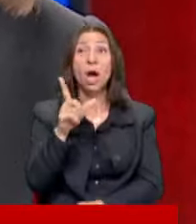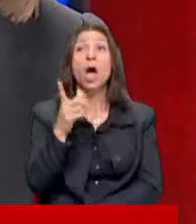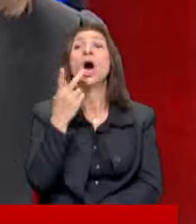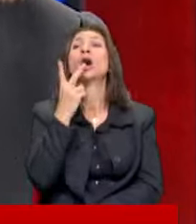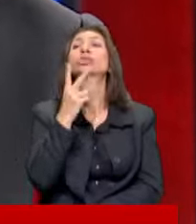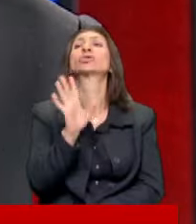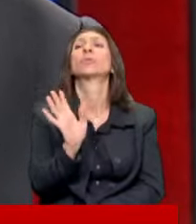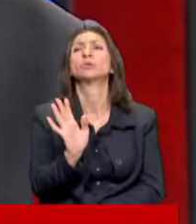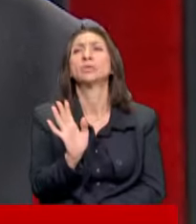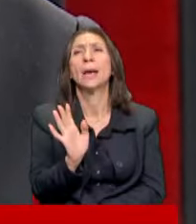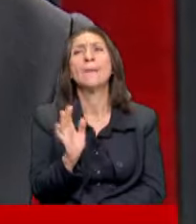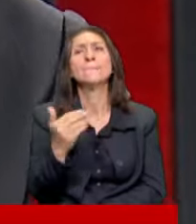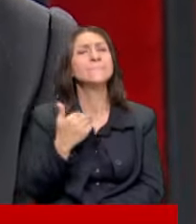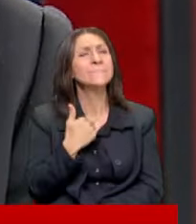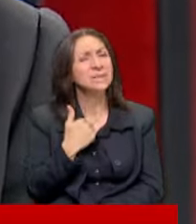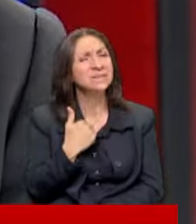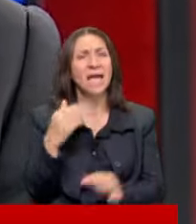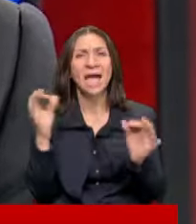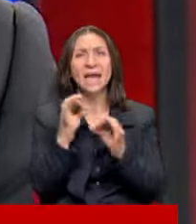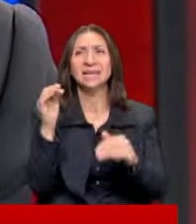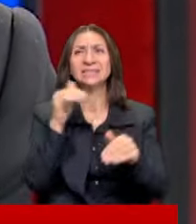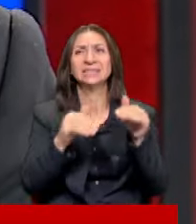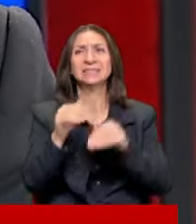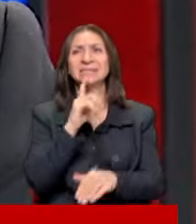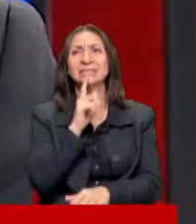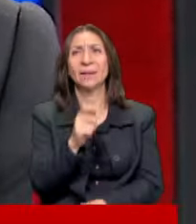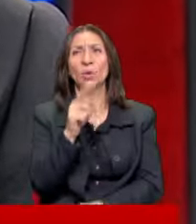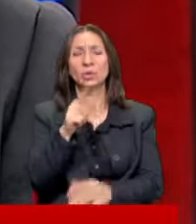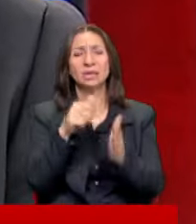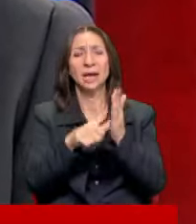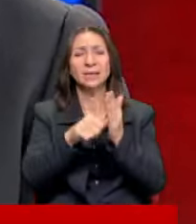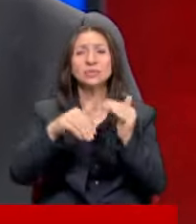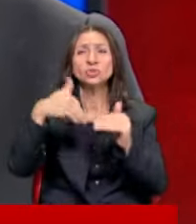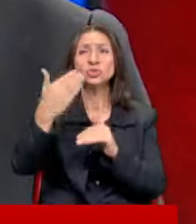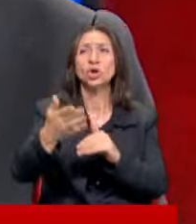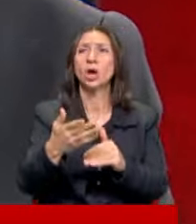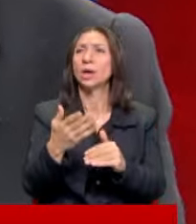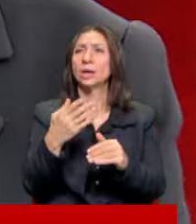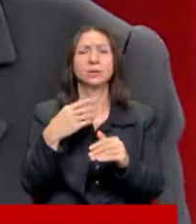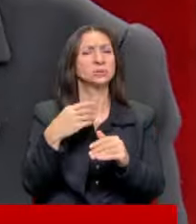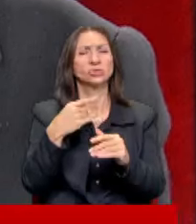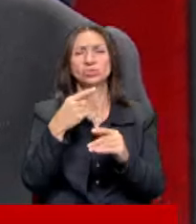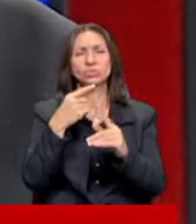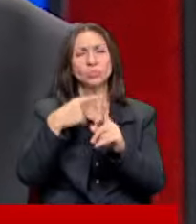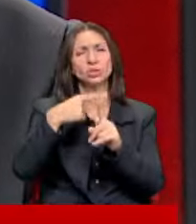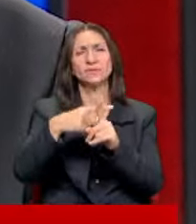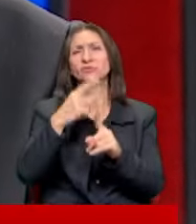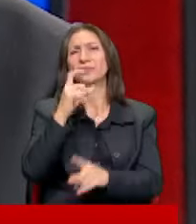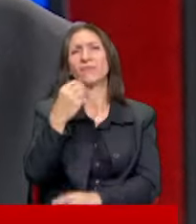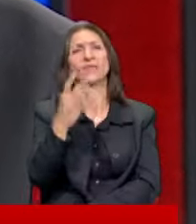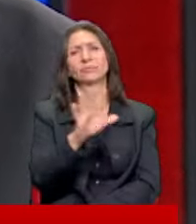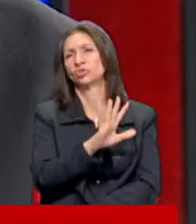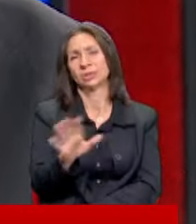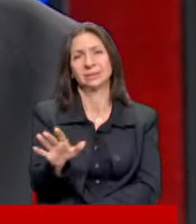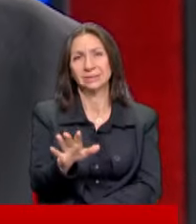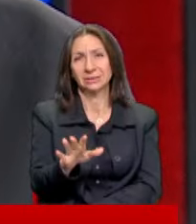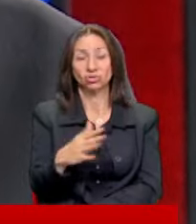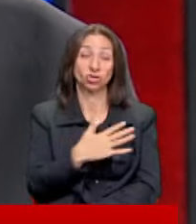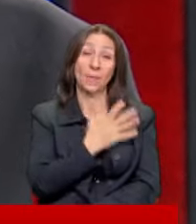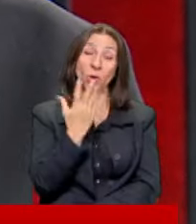açıklamayacak daa da biz erken seçim taleplerine o tarihten sonra olumlu yanıt vermeyeceğiz Cumhuriyet Halk Partisi olarak ya mesela